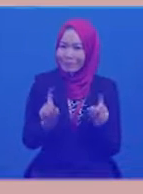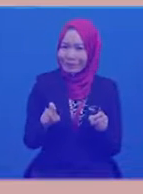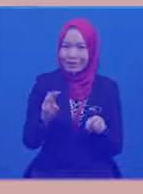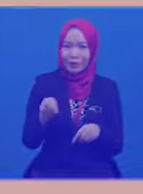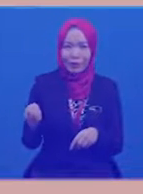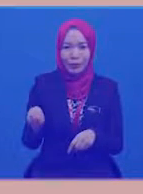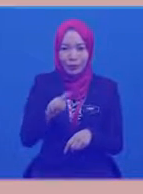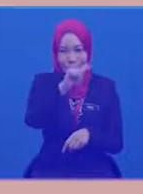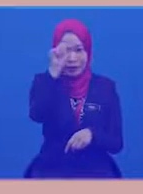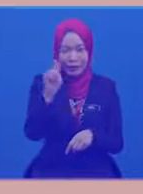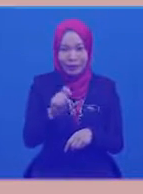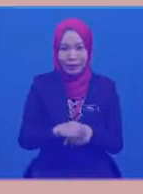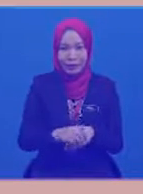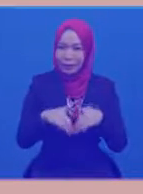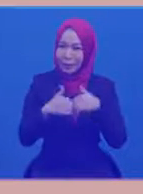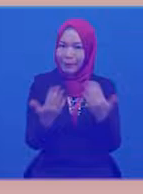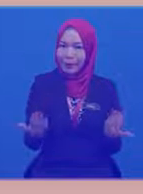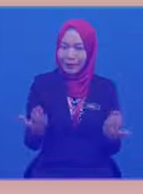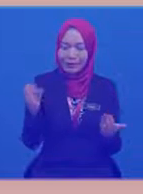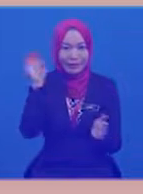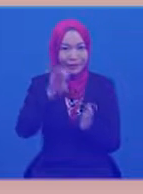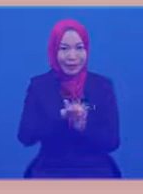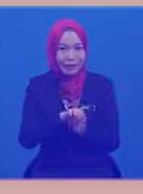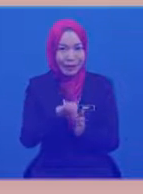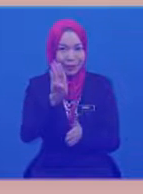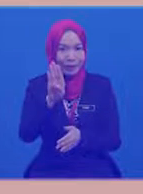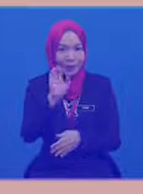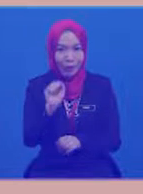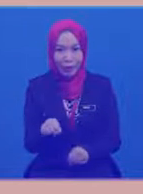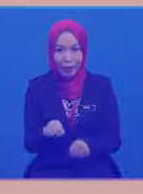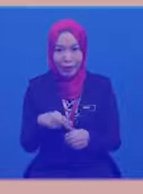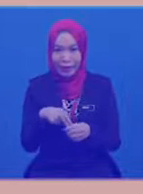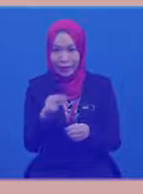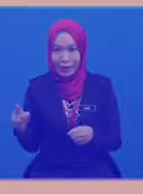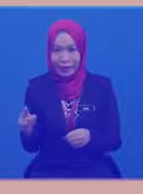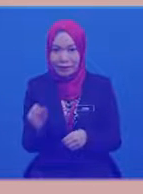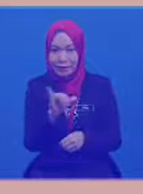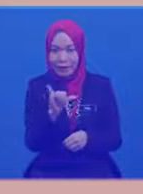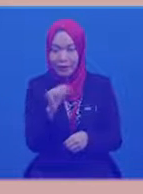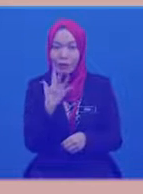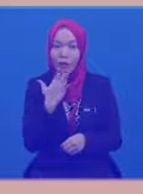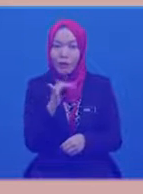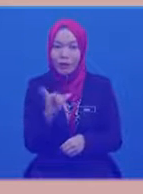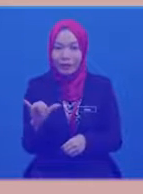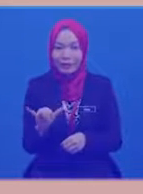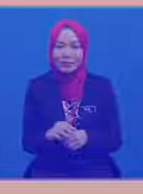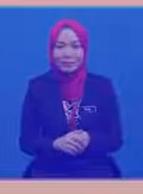murid-murid tertanya-tanya, bagaimanakah gambar B boleh terhasil sama warnanya dengan gambar